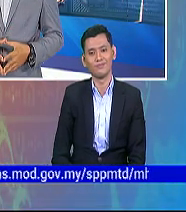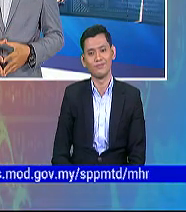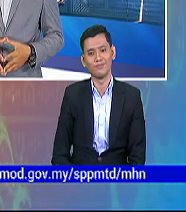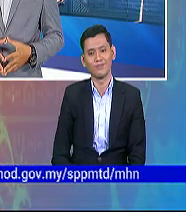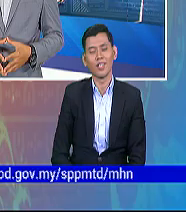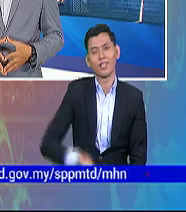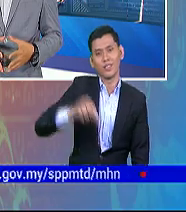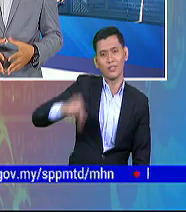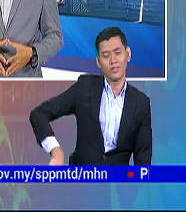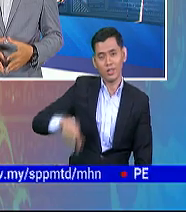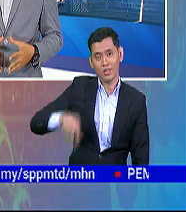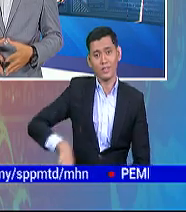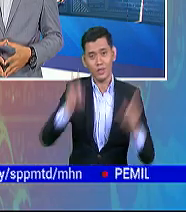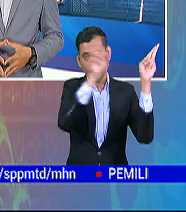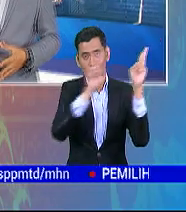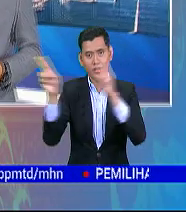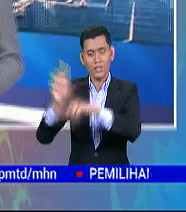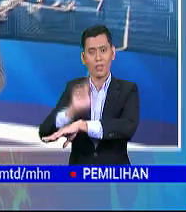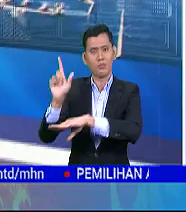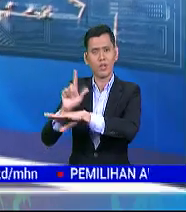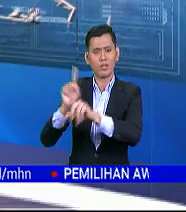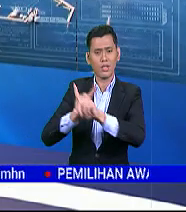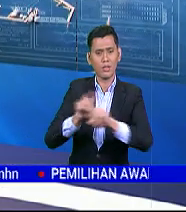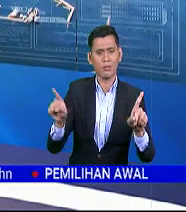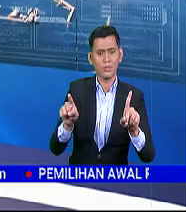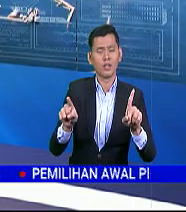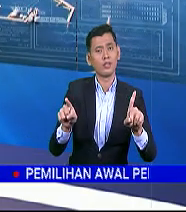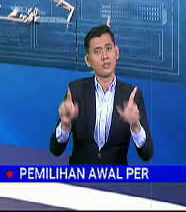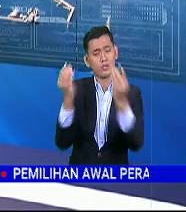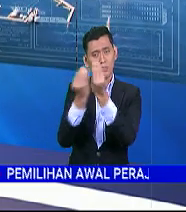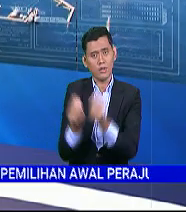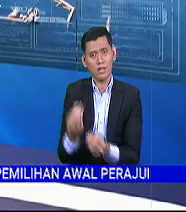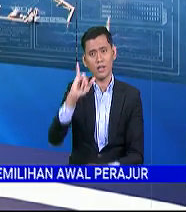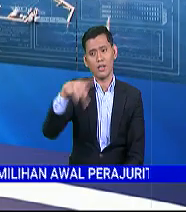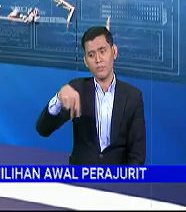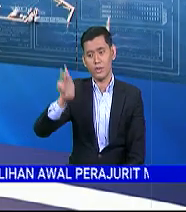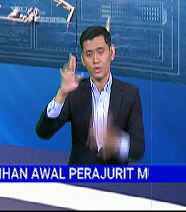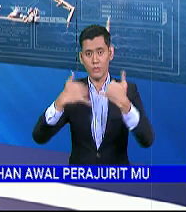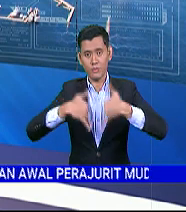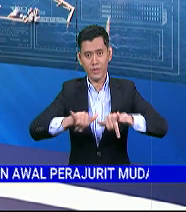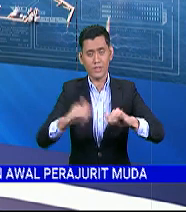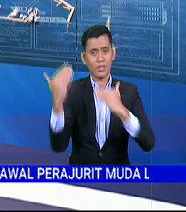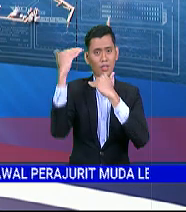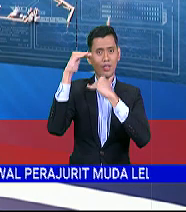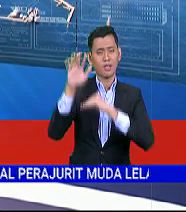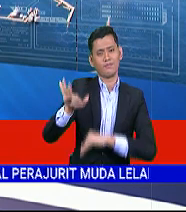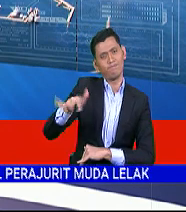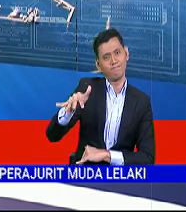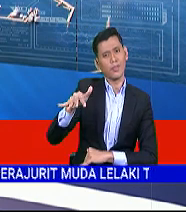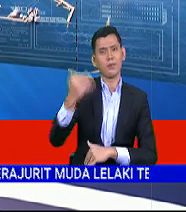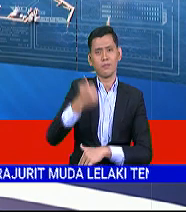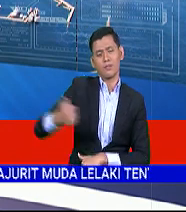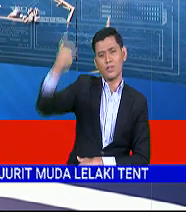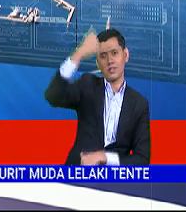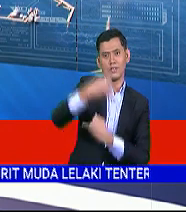Kualiti ruang udara Labuan berjerebu, namun indeks pencemaran udara IPU menunjukkan ia masih pada tahap sederhana. Pengarah Jabatan